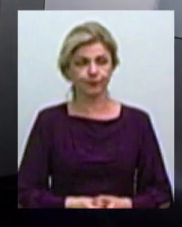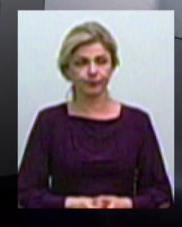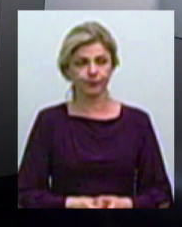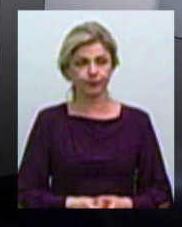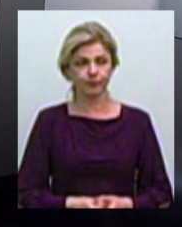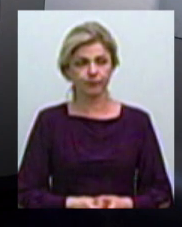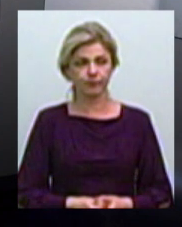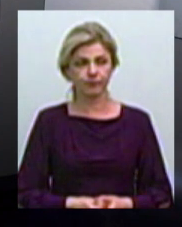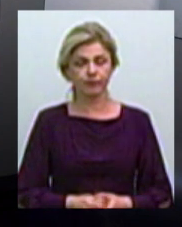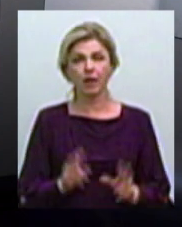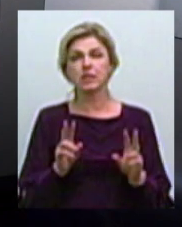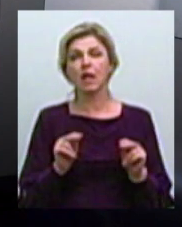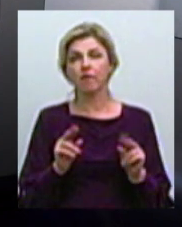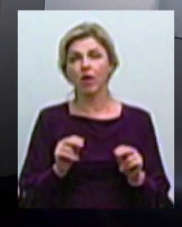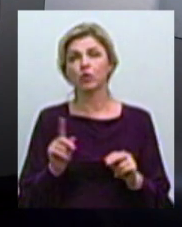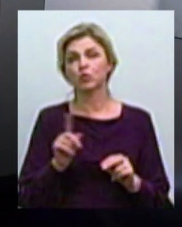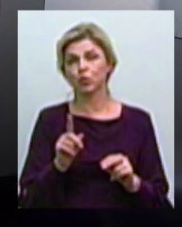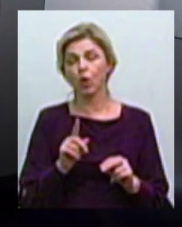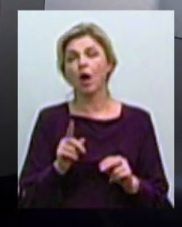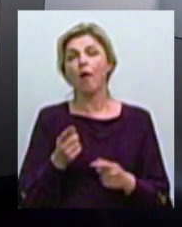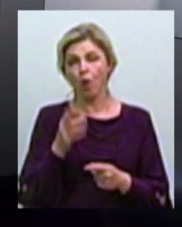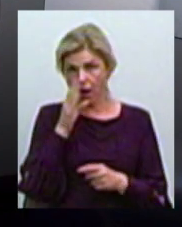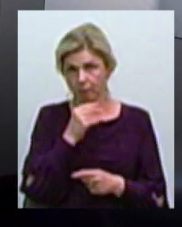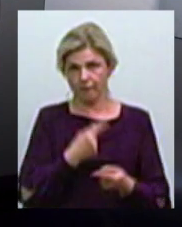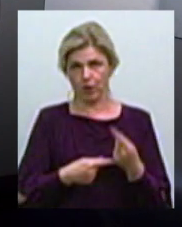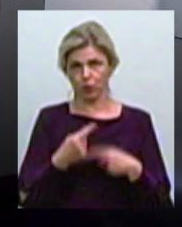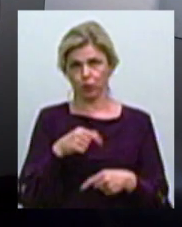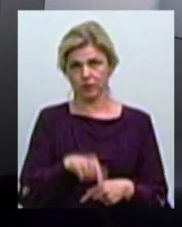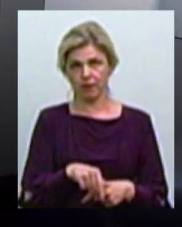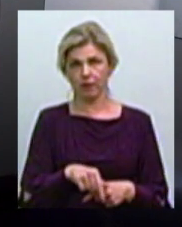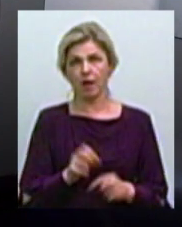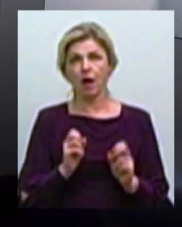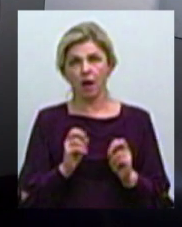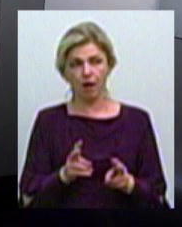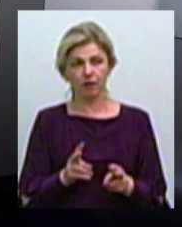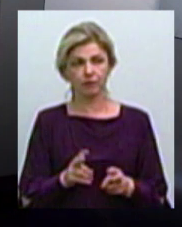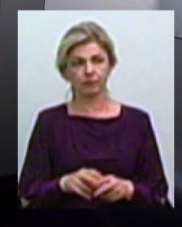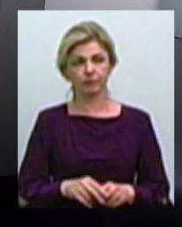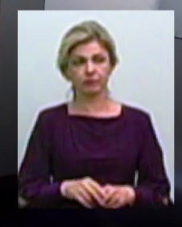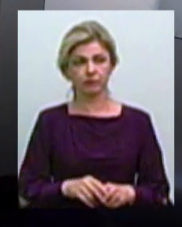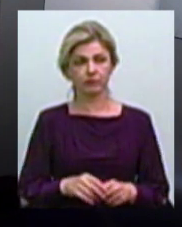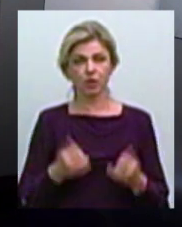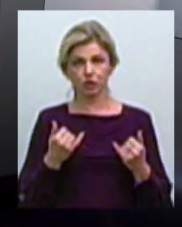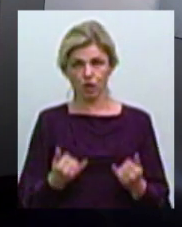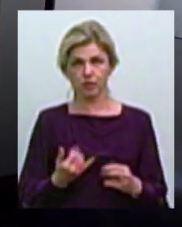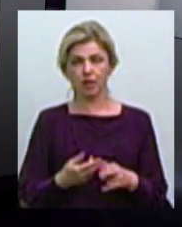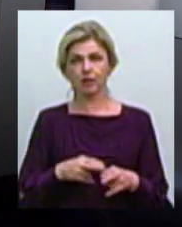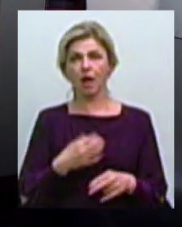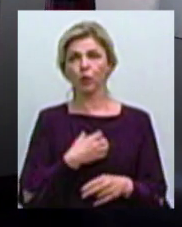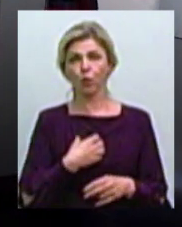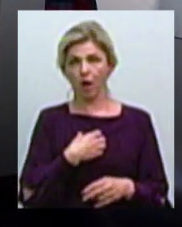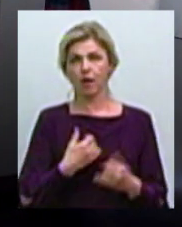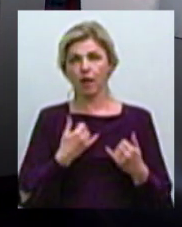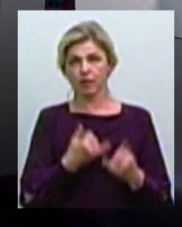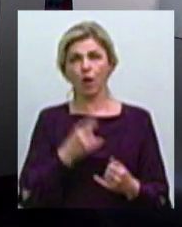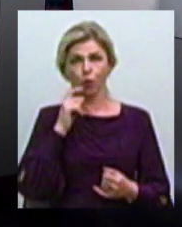приезжают. И слава Богу, если им еще удается вернуться. Вот как сейчас это уже актуально для Украины, мы